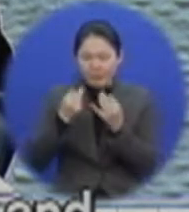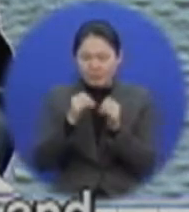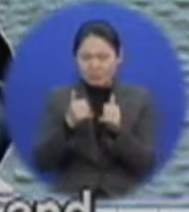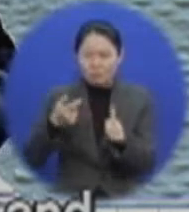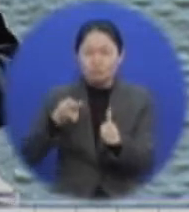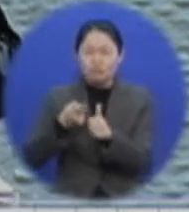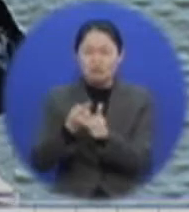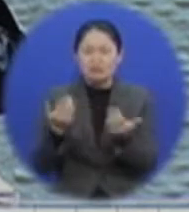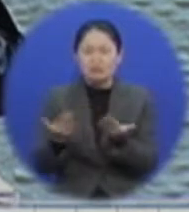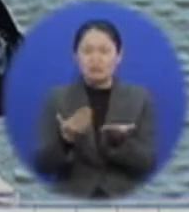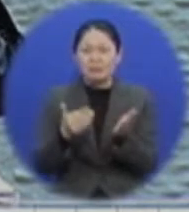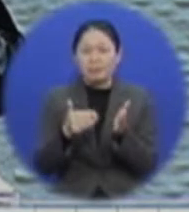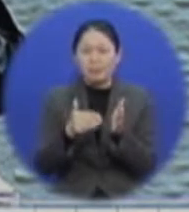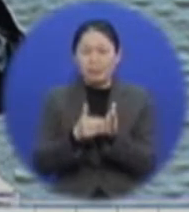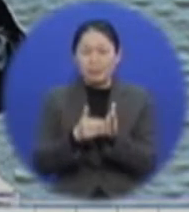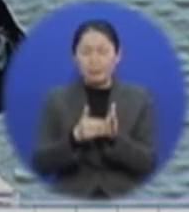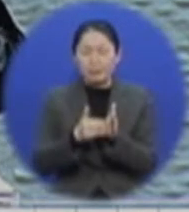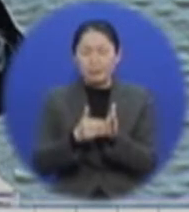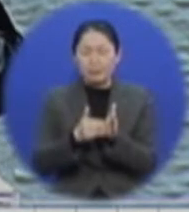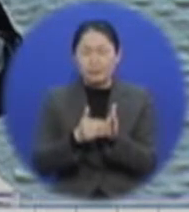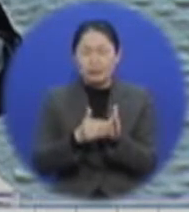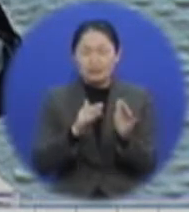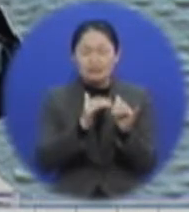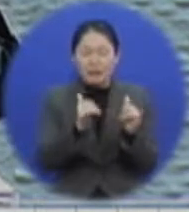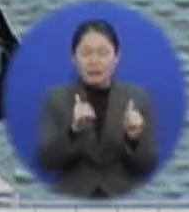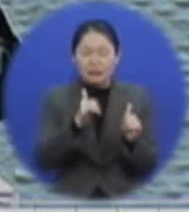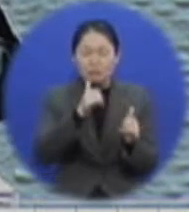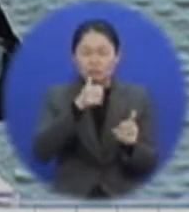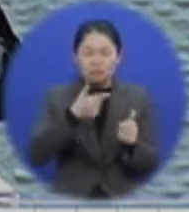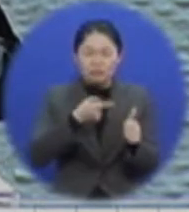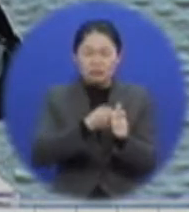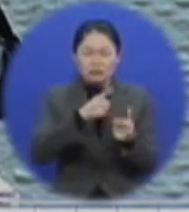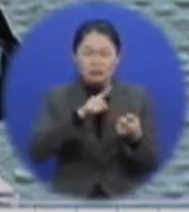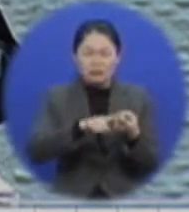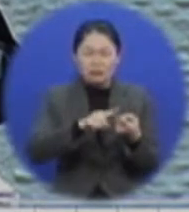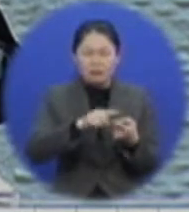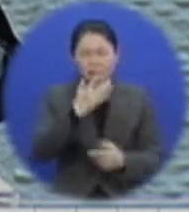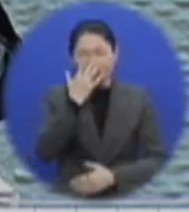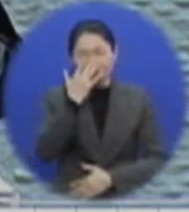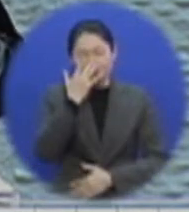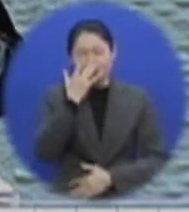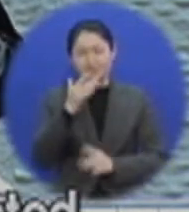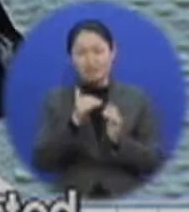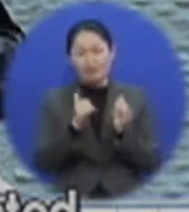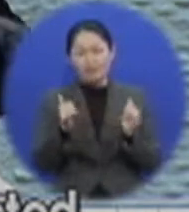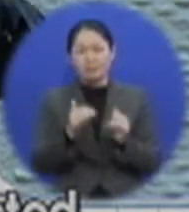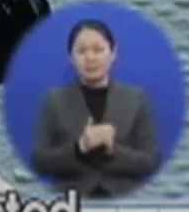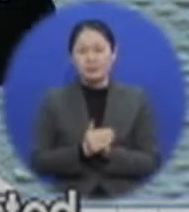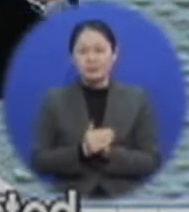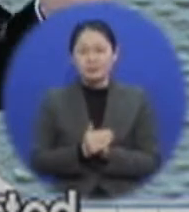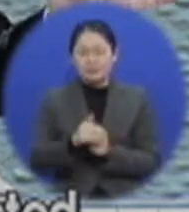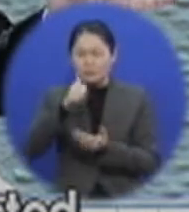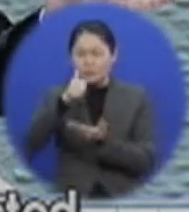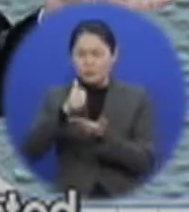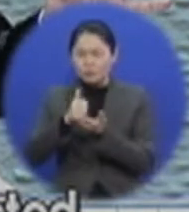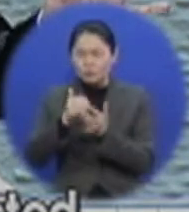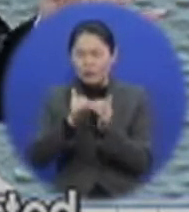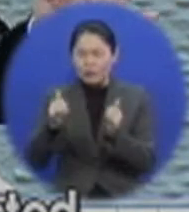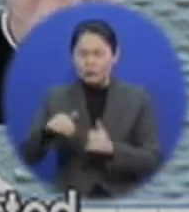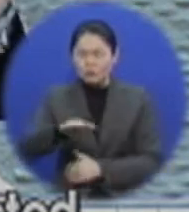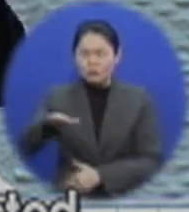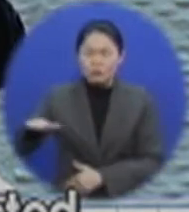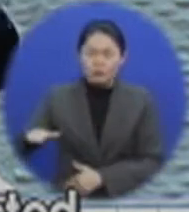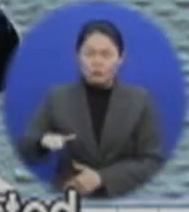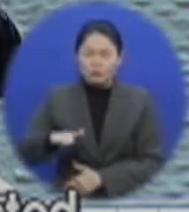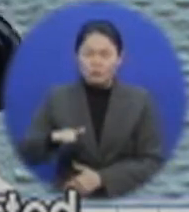했고 사람 죽이는 것에 대한 마음이 무뎌진 사람들 이었습니다 또 죄수들 중에는 사도 바울처럼